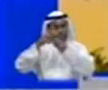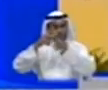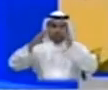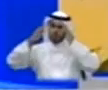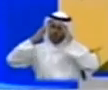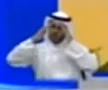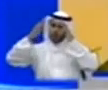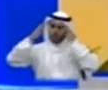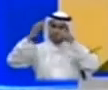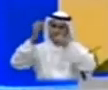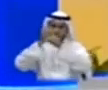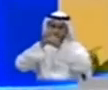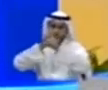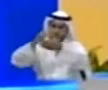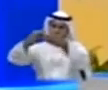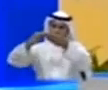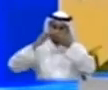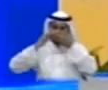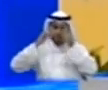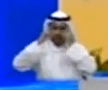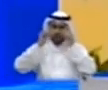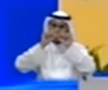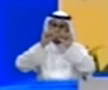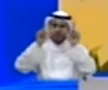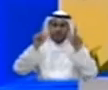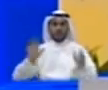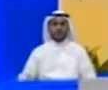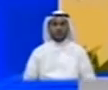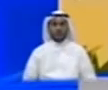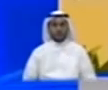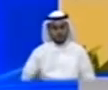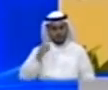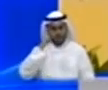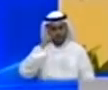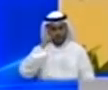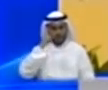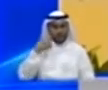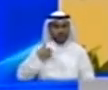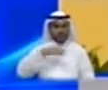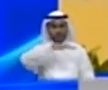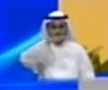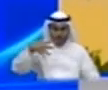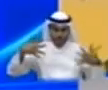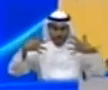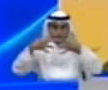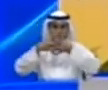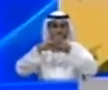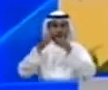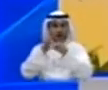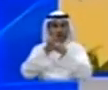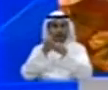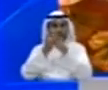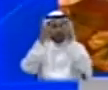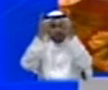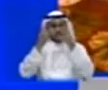اللي حطوها ان مساعده الكويت لهذه القريه بالذات. واحنا ايضا مو بس القريه، لان